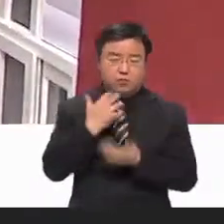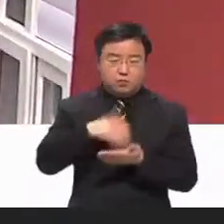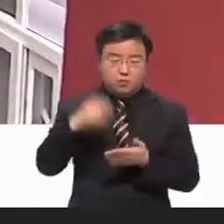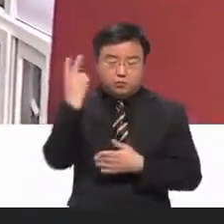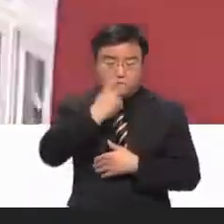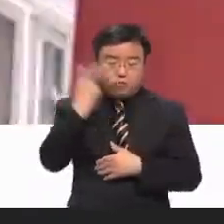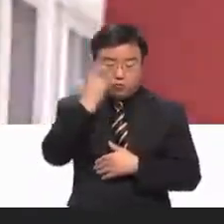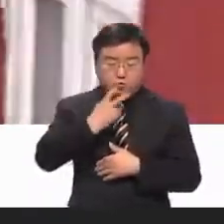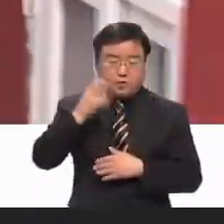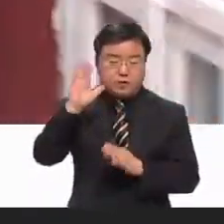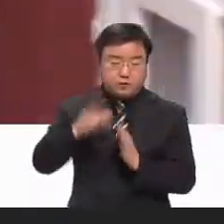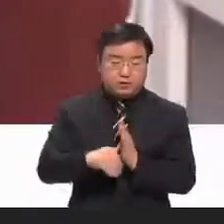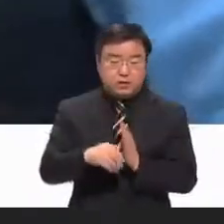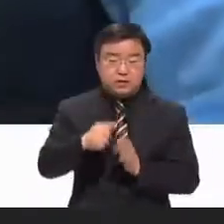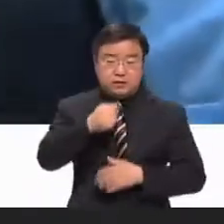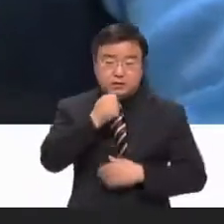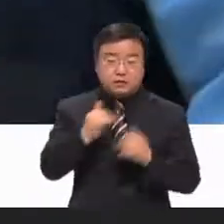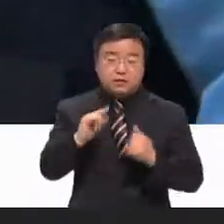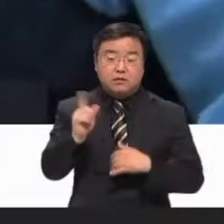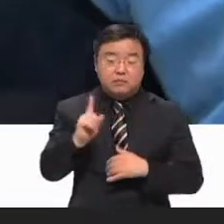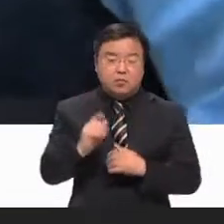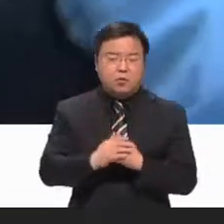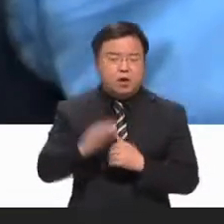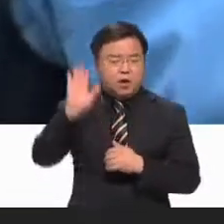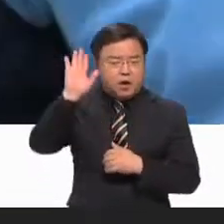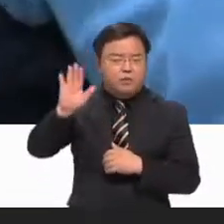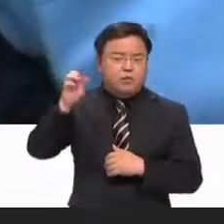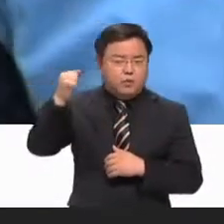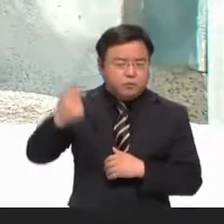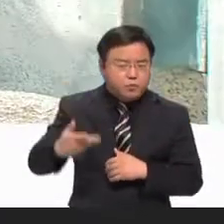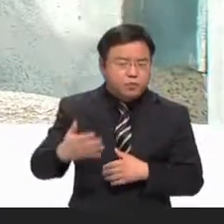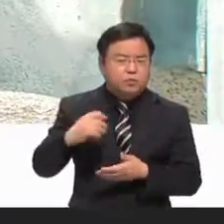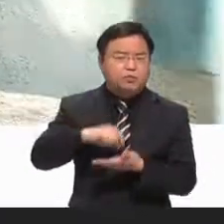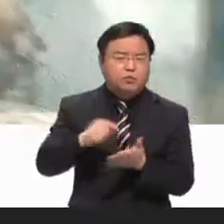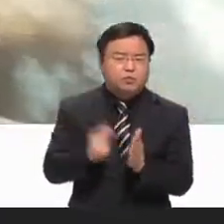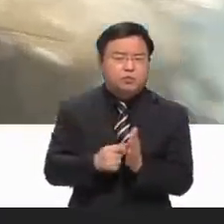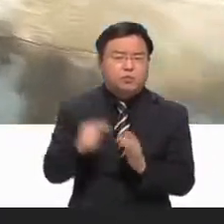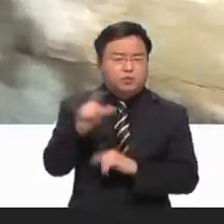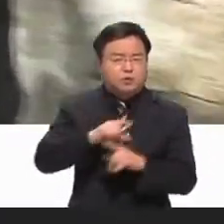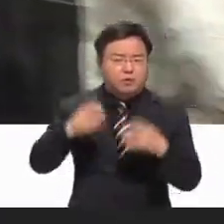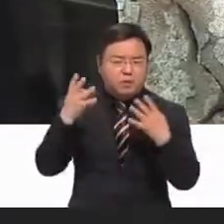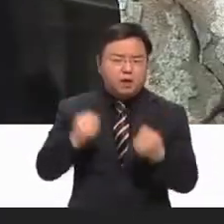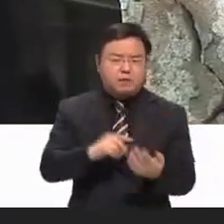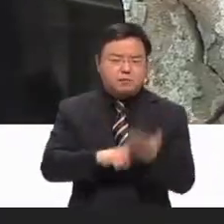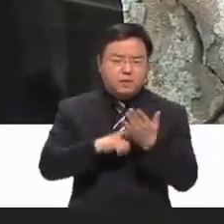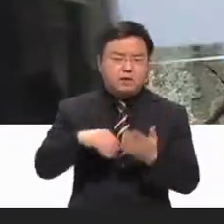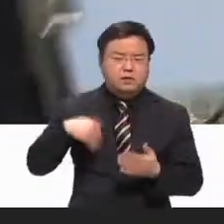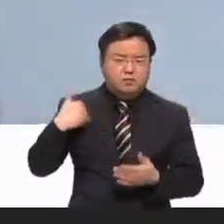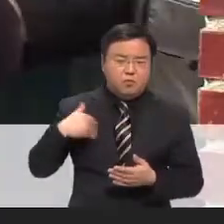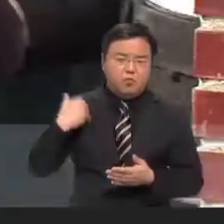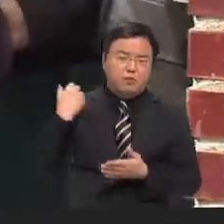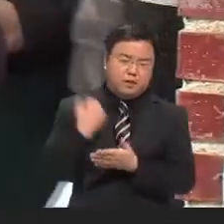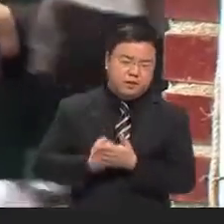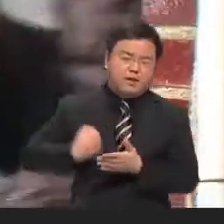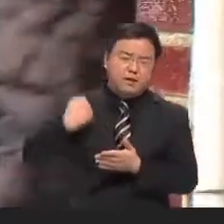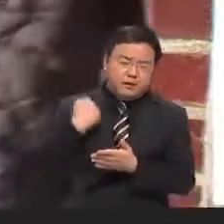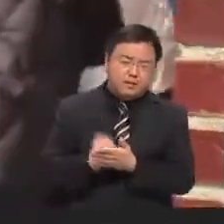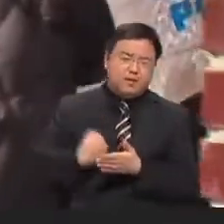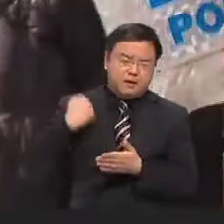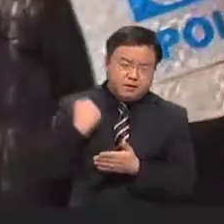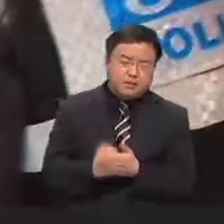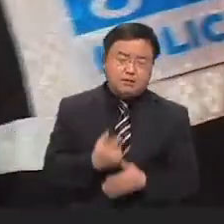기자들 사이에서도 아, 이게 조사를 하다 보면 앞으로 얼마나 더 많은 사건들이 드러날지 모른다면서 많이